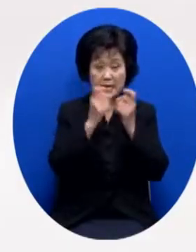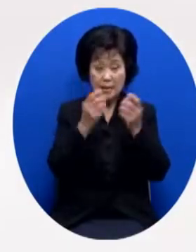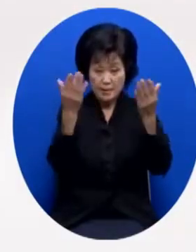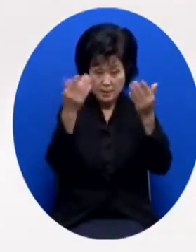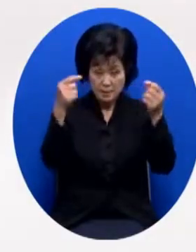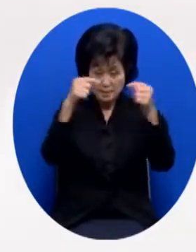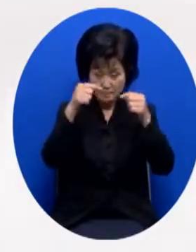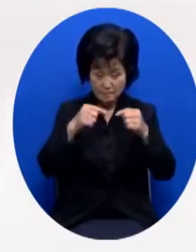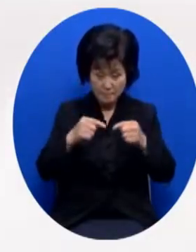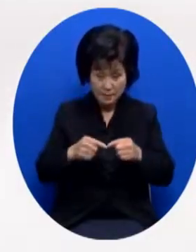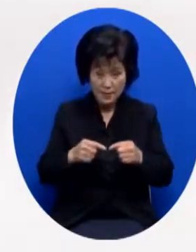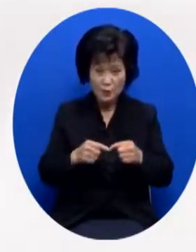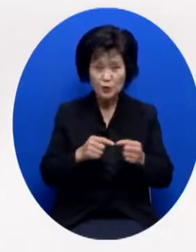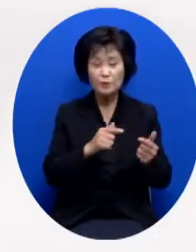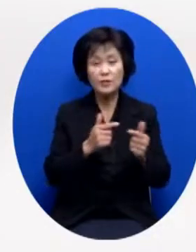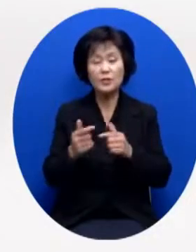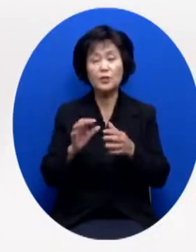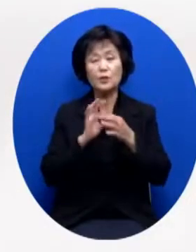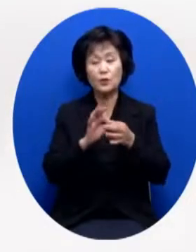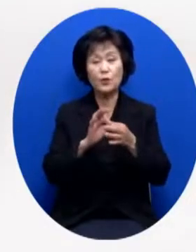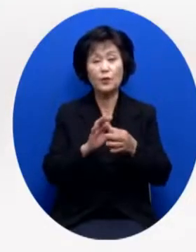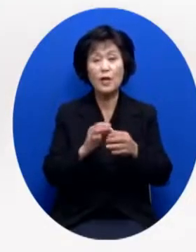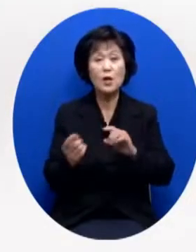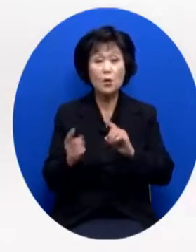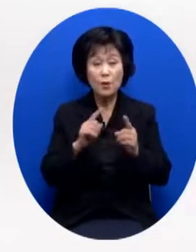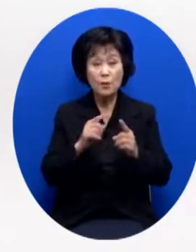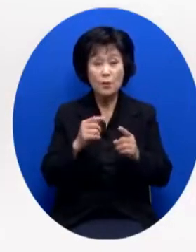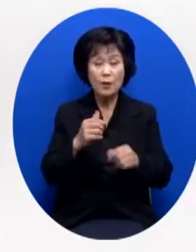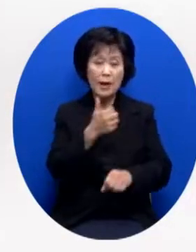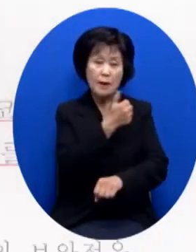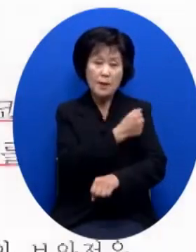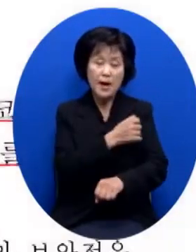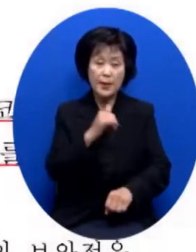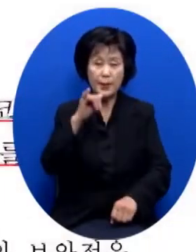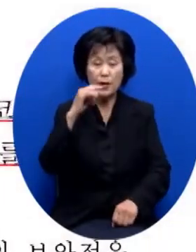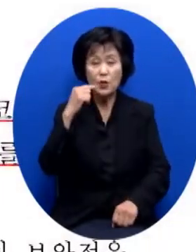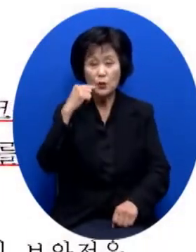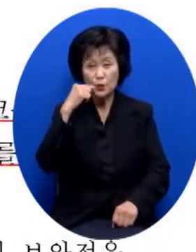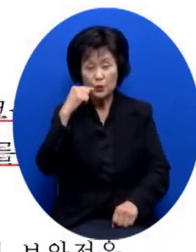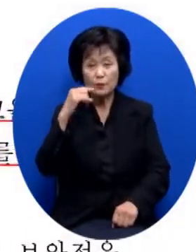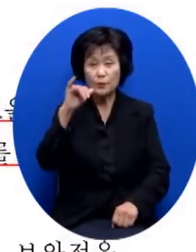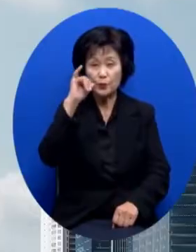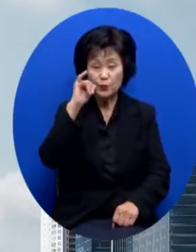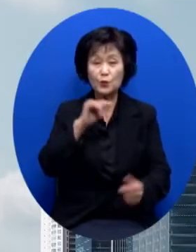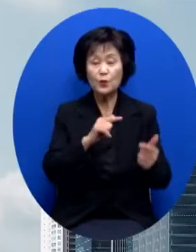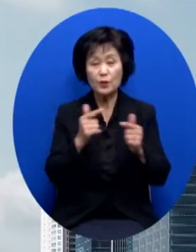통해 참가자들의 대인관계 회복과 마약 중독 극복을 도울 계획입니다.